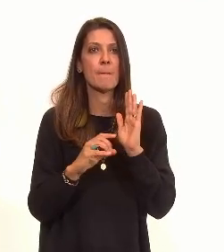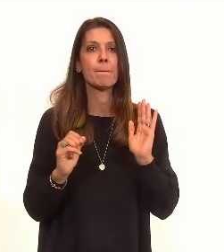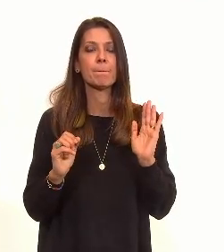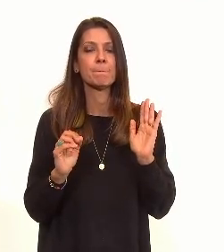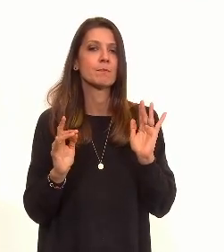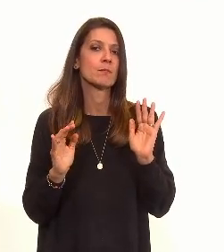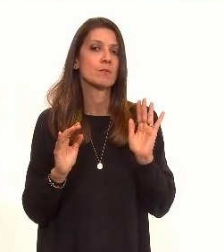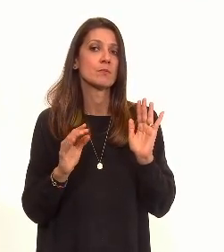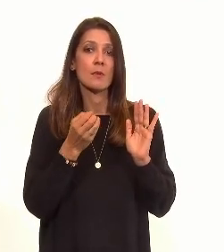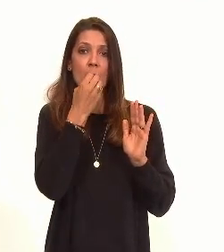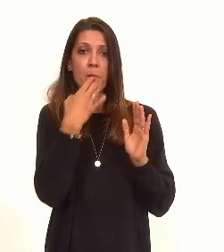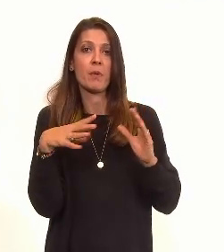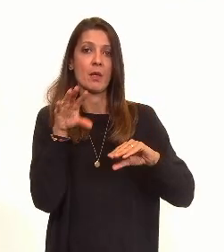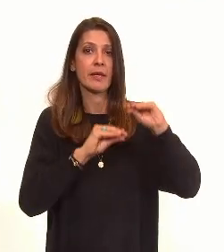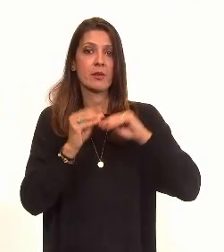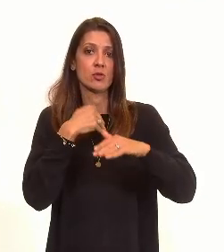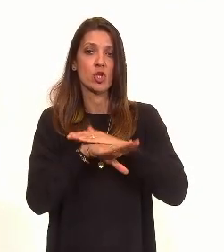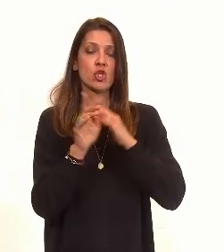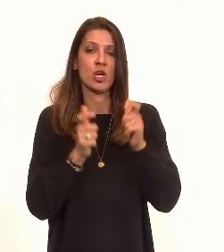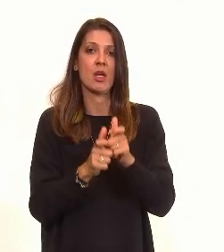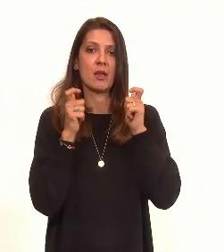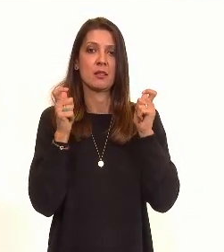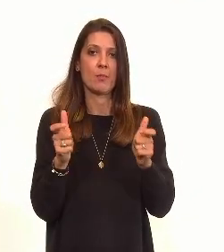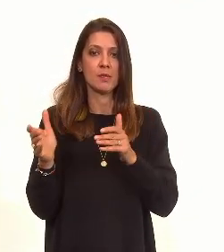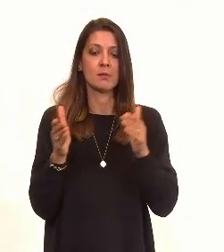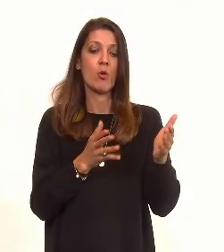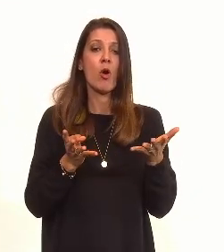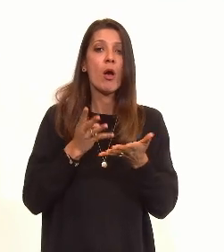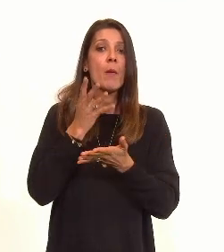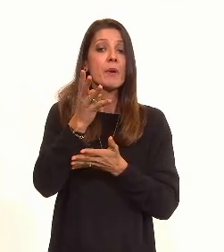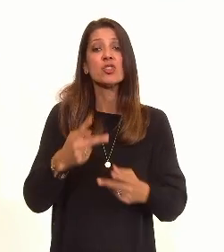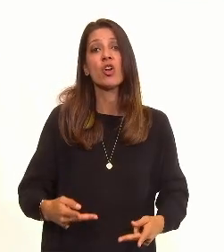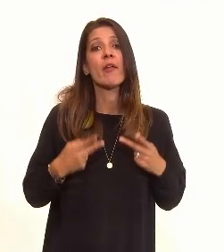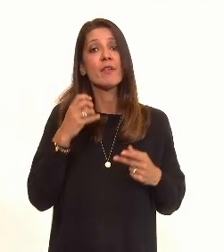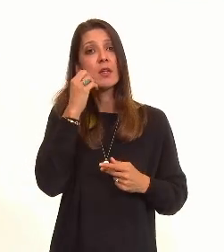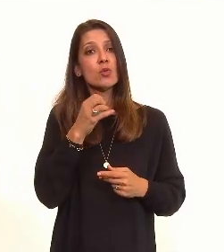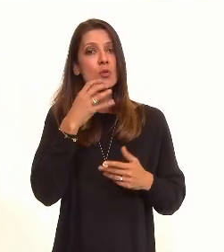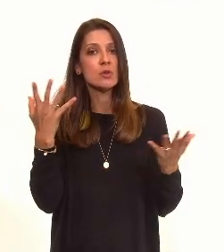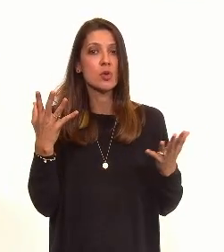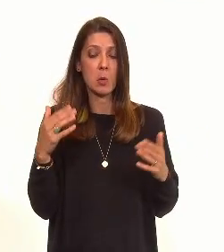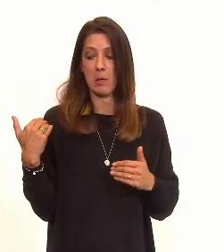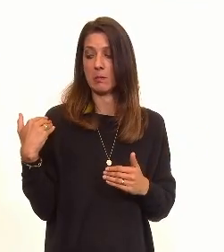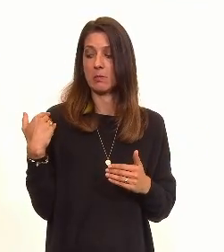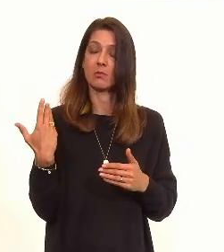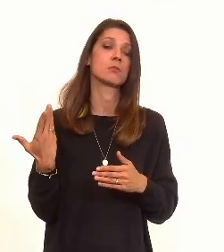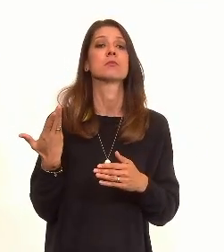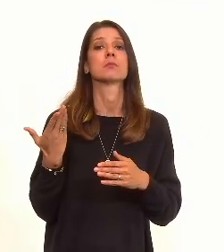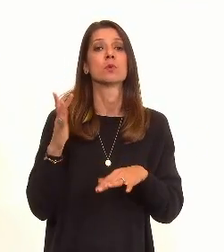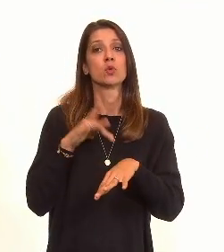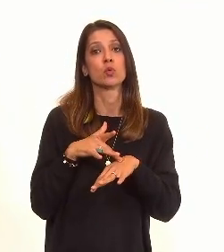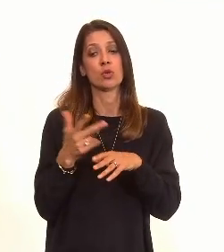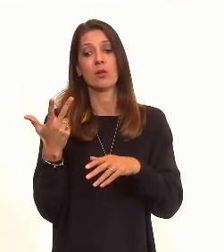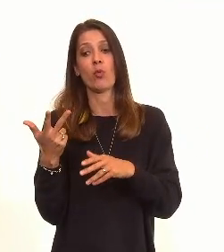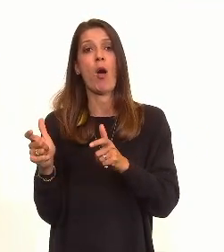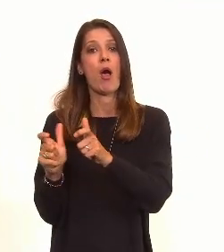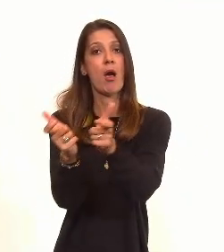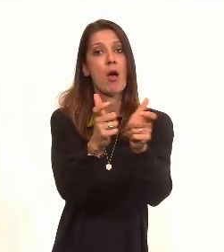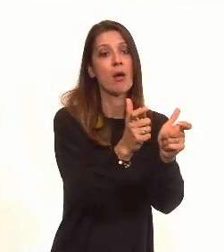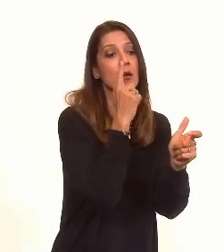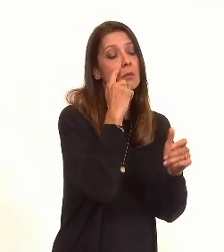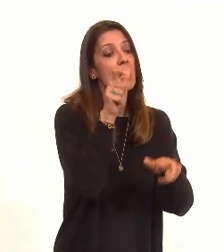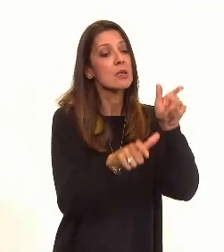les agents et la direction qui est présente, avec des temps de préparation, des temps de restitution. On les a formés, on les a outillés à aller voir